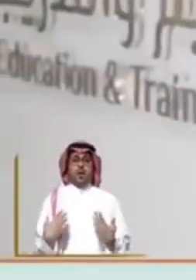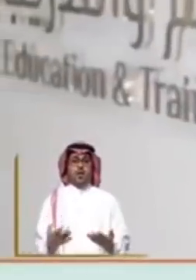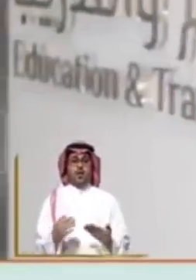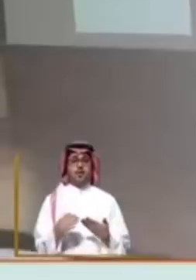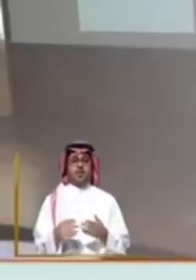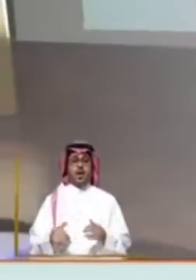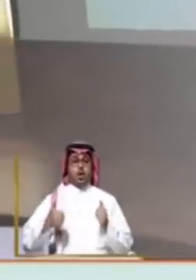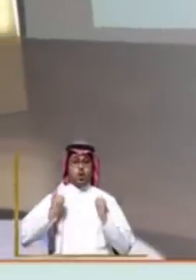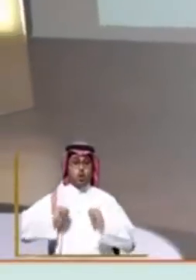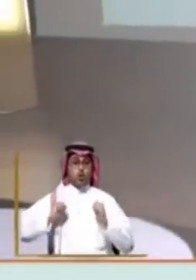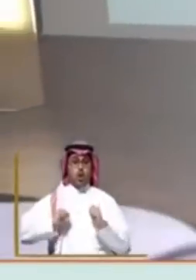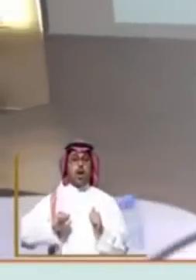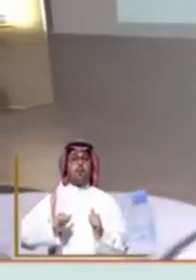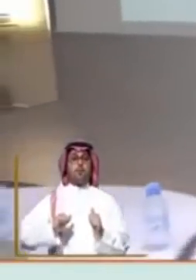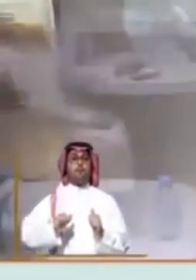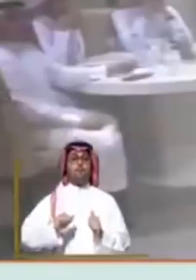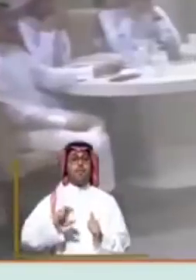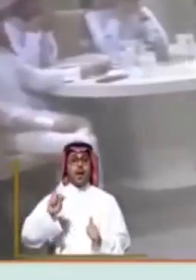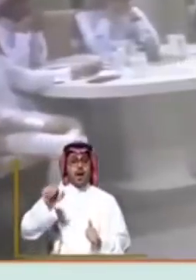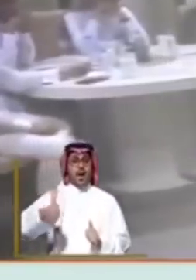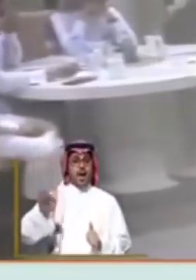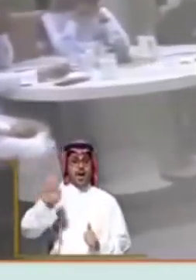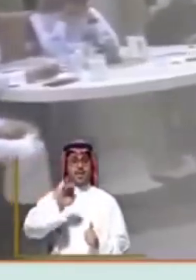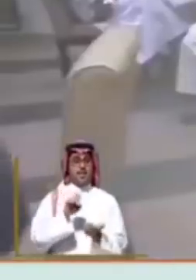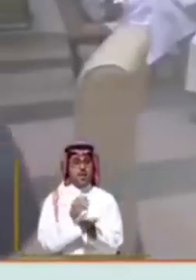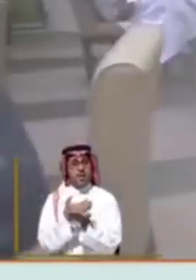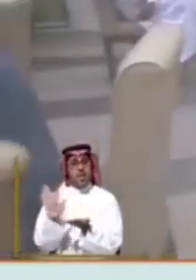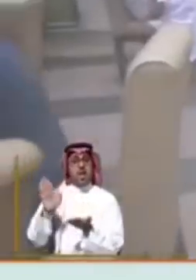تسهيلا على الطلبة والطالبات، قياس تحذف